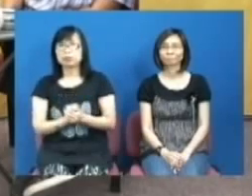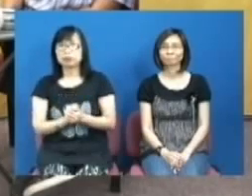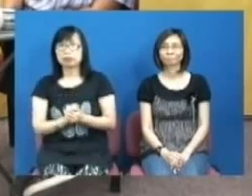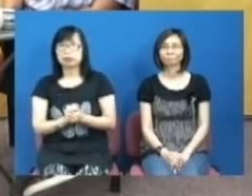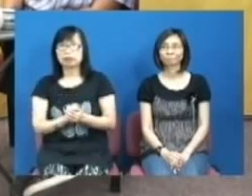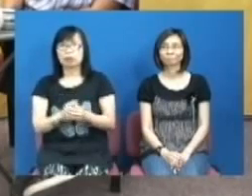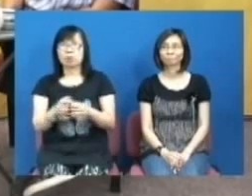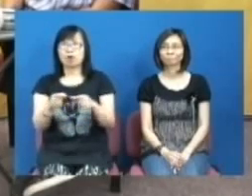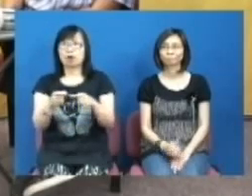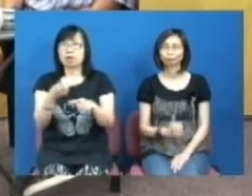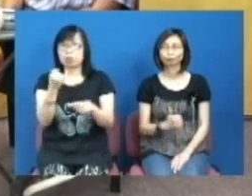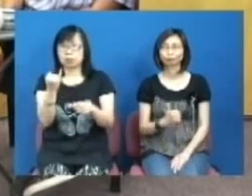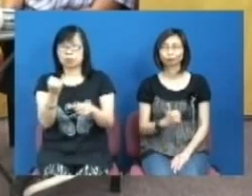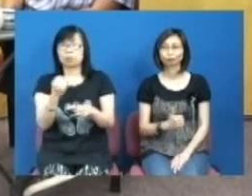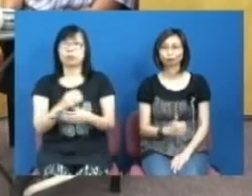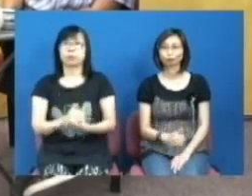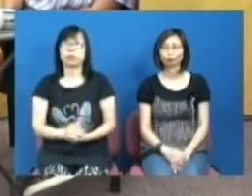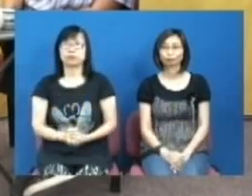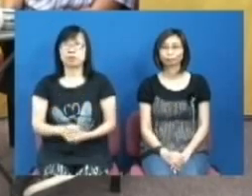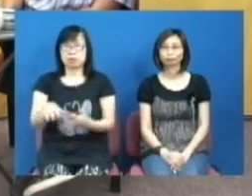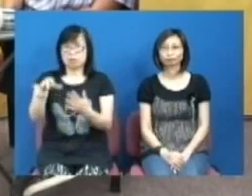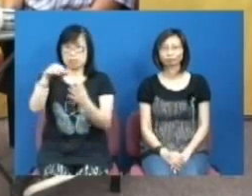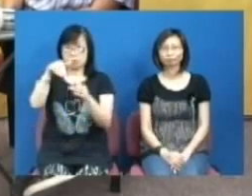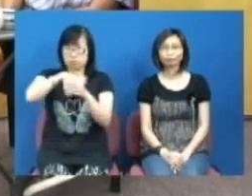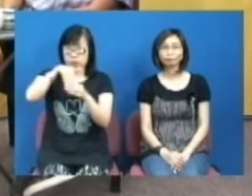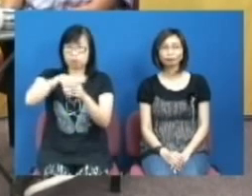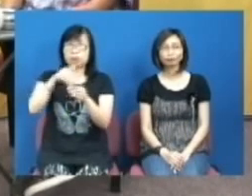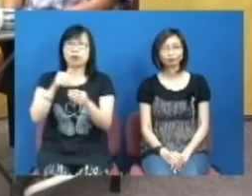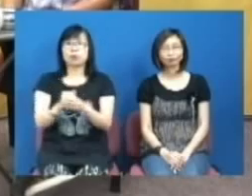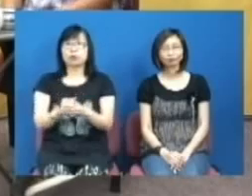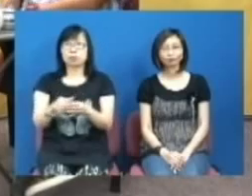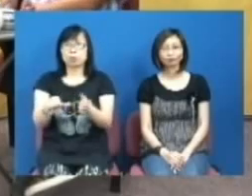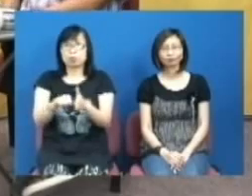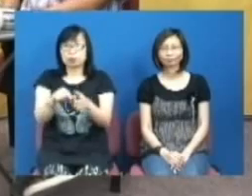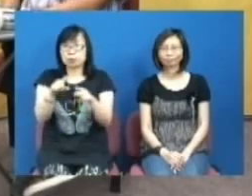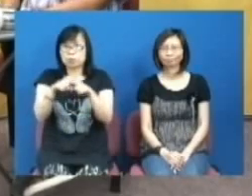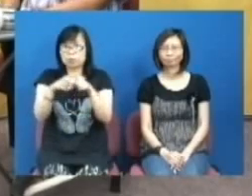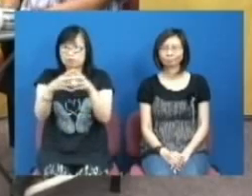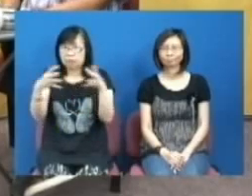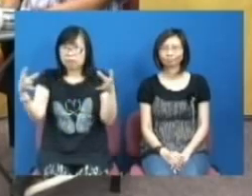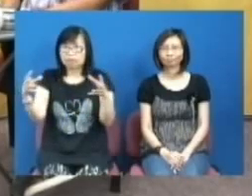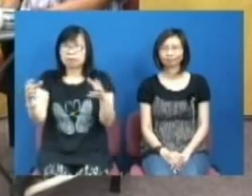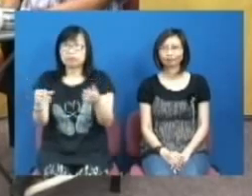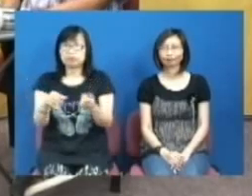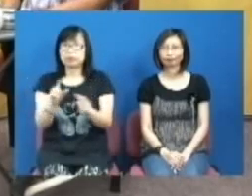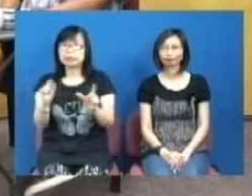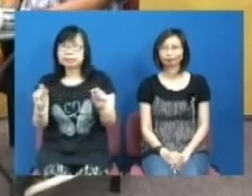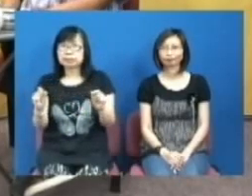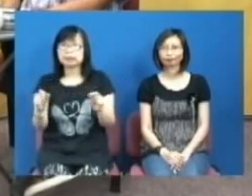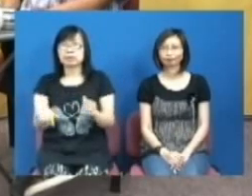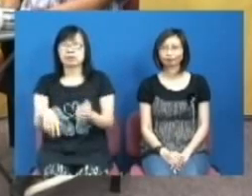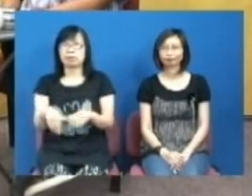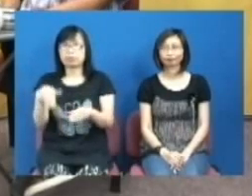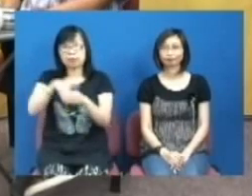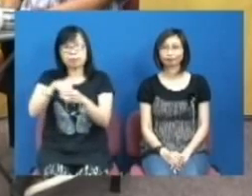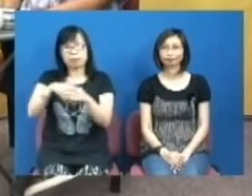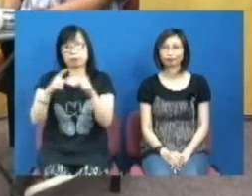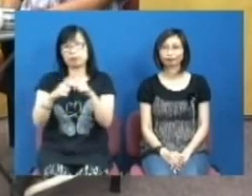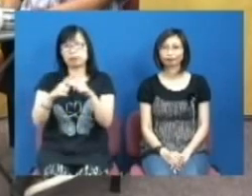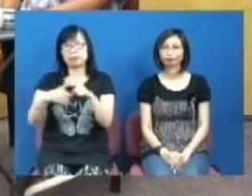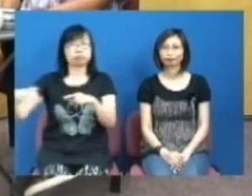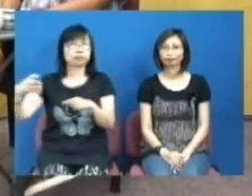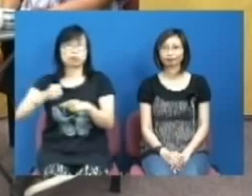工程，係錯嘅。選舉最大嘅意義就係選民嘅授權啊嘛。你